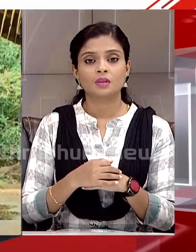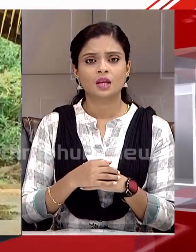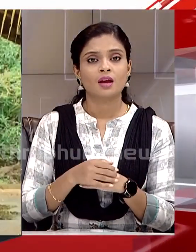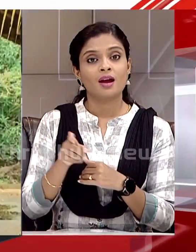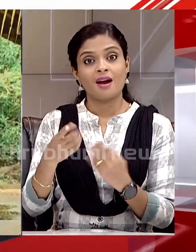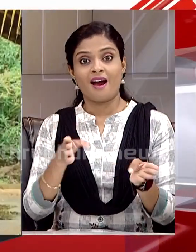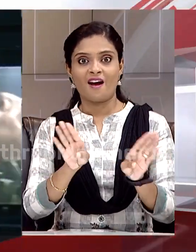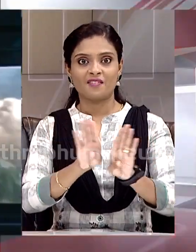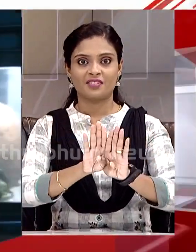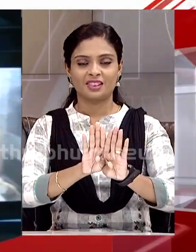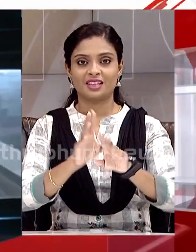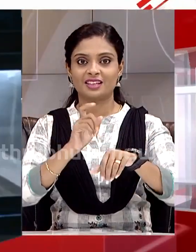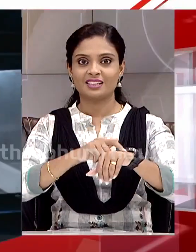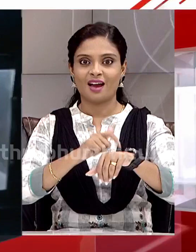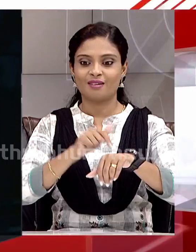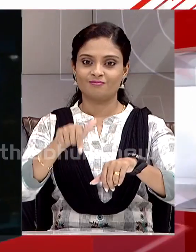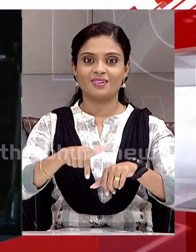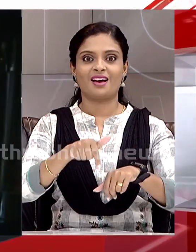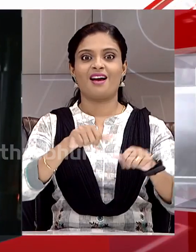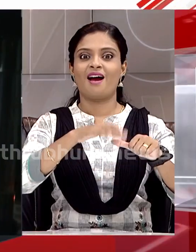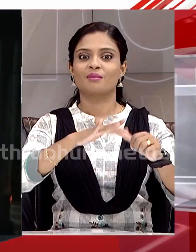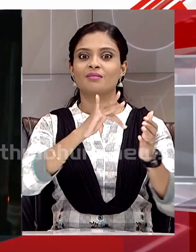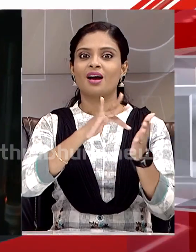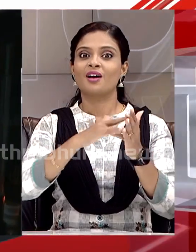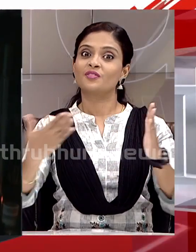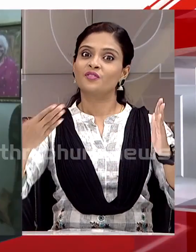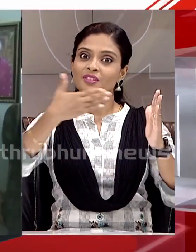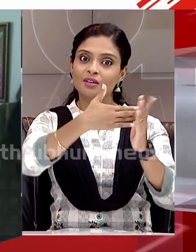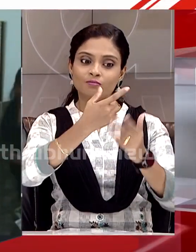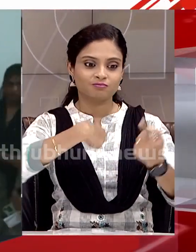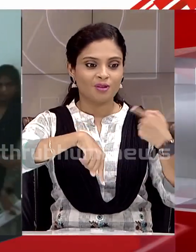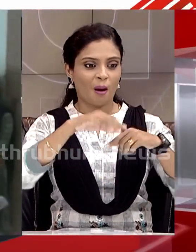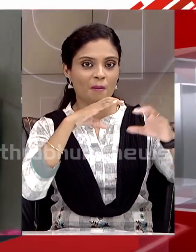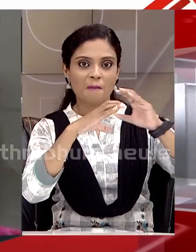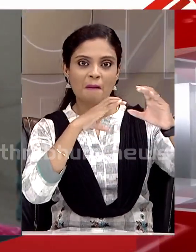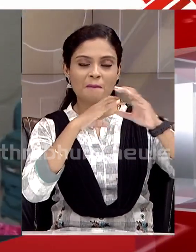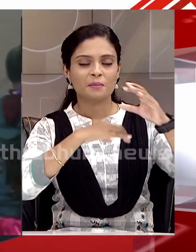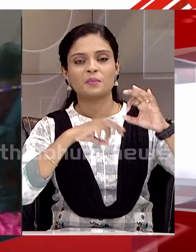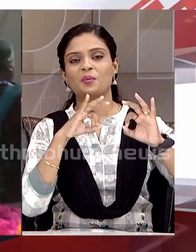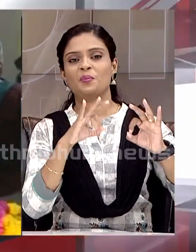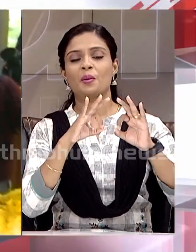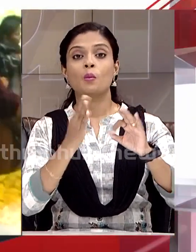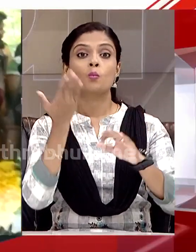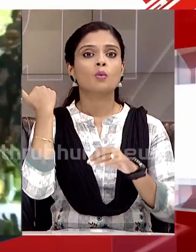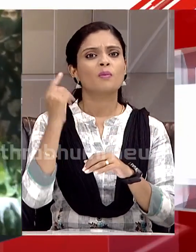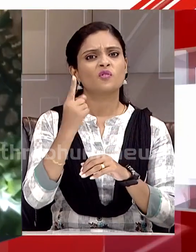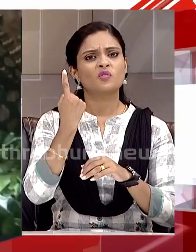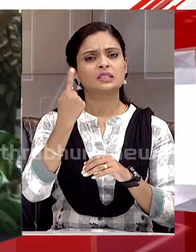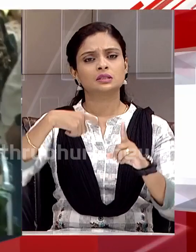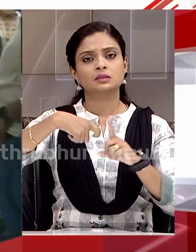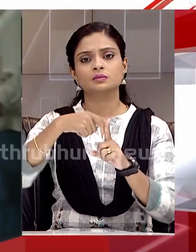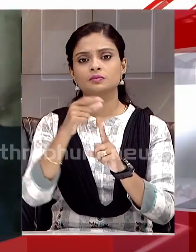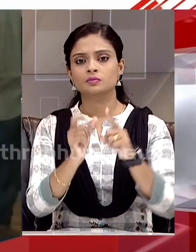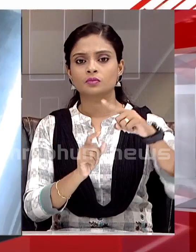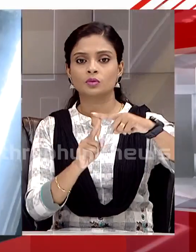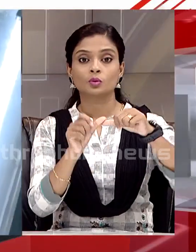അവധിക്കാലം ഇവിടെ വരുന്ന സമയത്ത് ഞങ്ങൾക്ക് അദ്ദേഹവുമായിട്ട് സംവദിക്കാനുള്ള അവസരം ഉണ്ടായിട്ടുണ്ട്. ആദ്യത്തെ കുട്ടനാട് പാക്കേജ് 1 എന്ന്